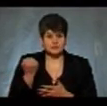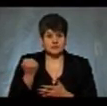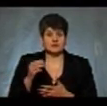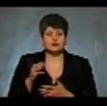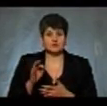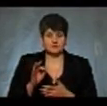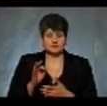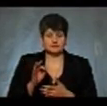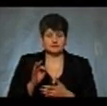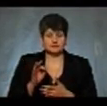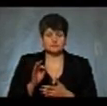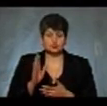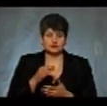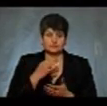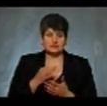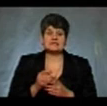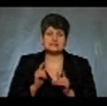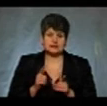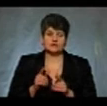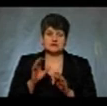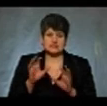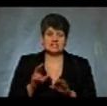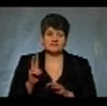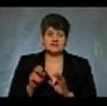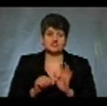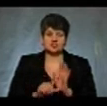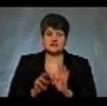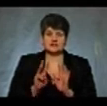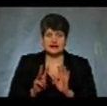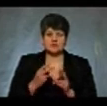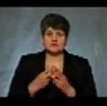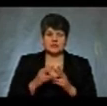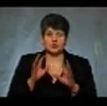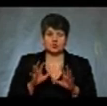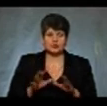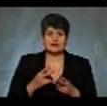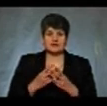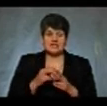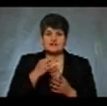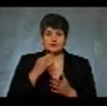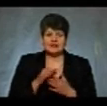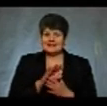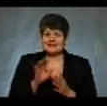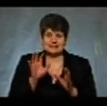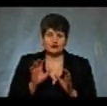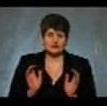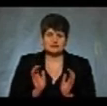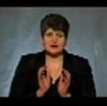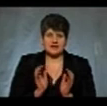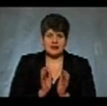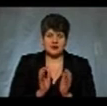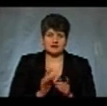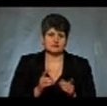так, наступатиме згідно, відповідальність. Так, згідно статті 263 Кримінального кодексу, кримінальна відповідальність за незаконне зберігання зброї